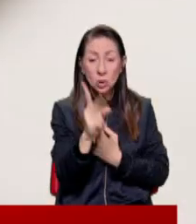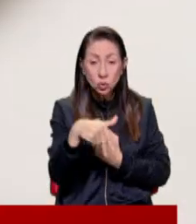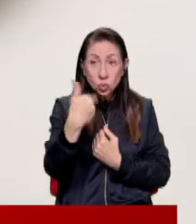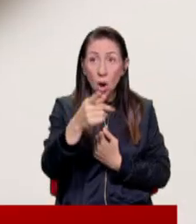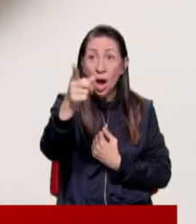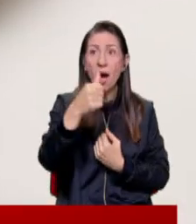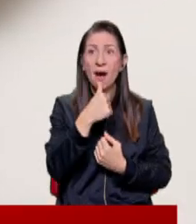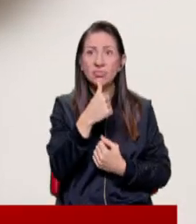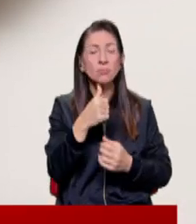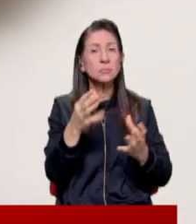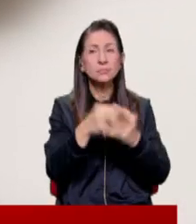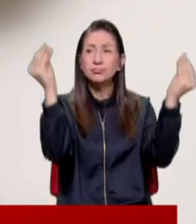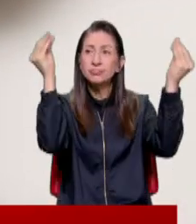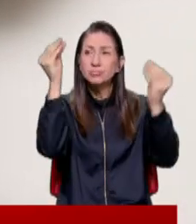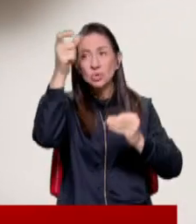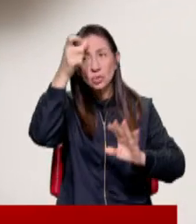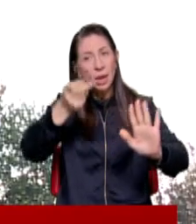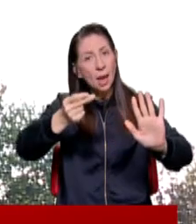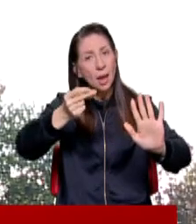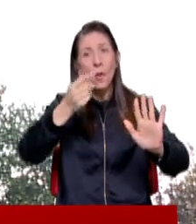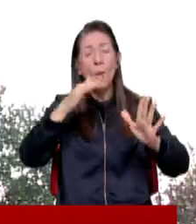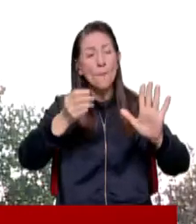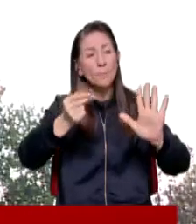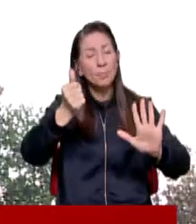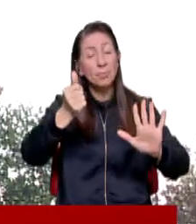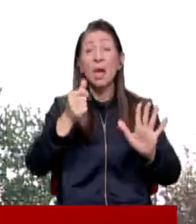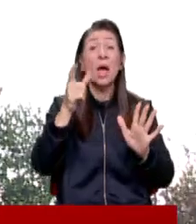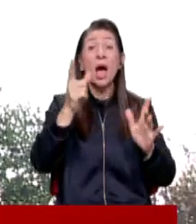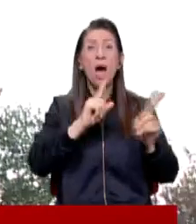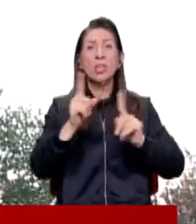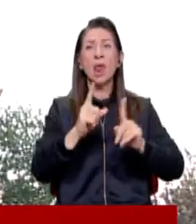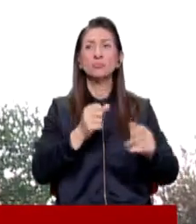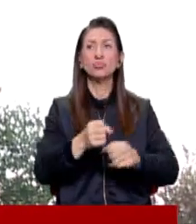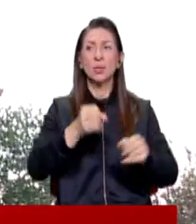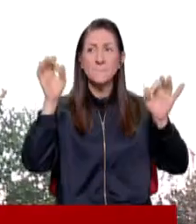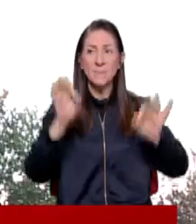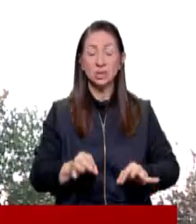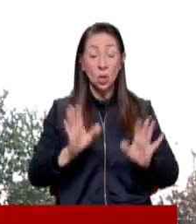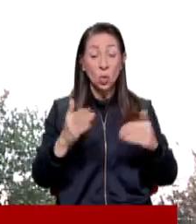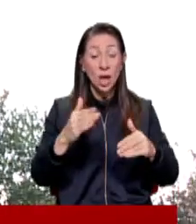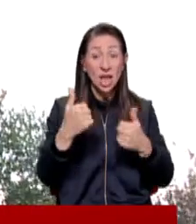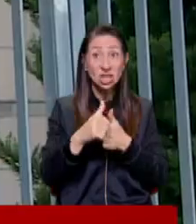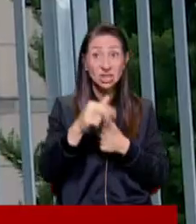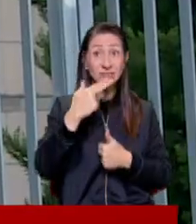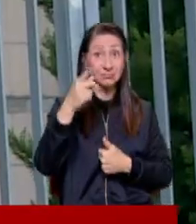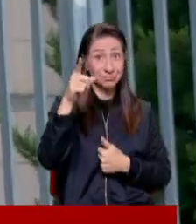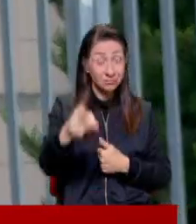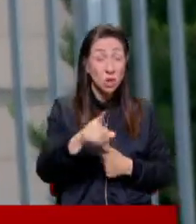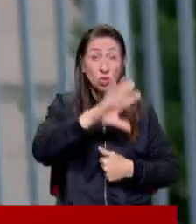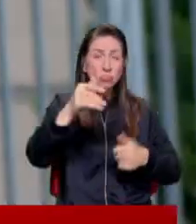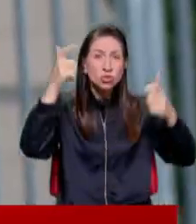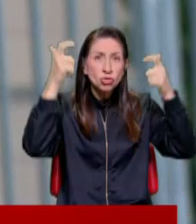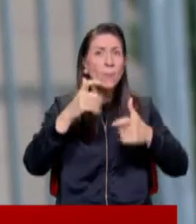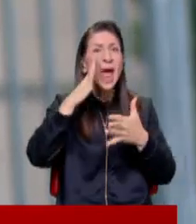gün sonra Somalili Şeyh Mahmut Türkiye'den kaçtı. Acılı aile adalet mücadelesine başladı. Kuryenin eşi Öznur Göçer tüm